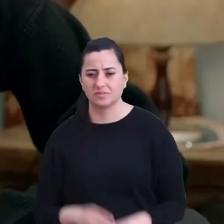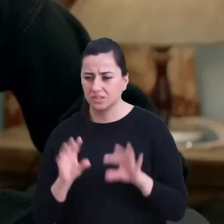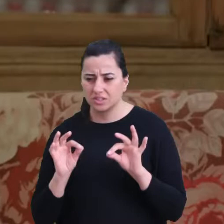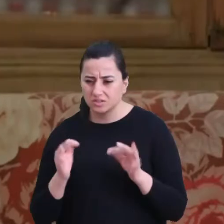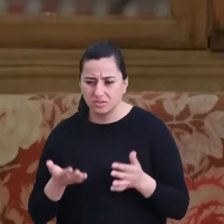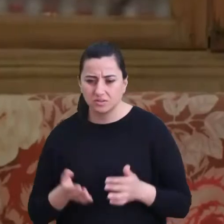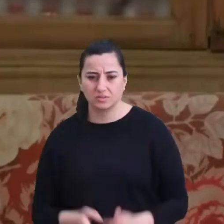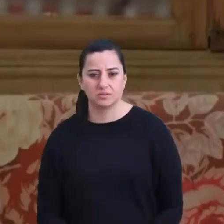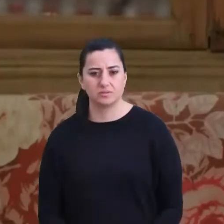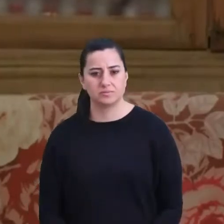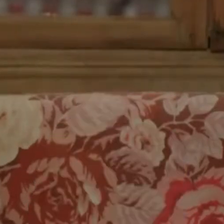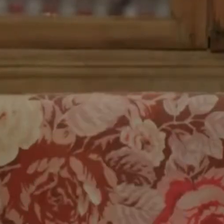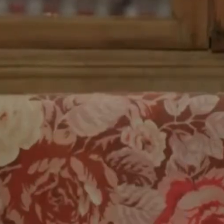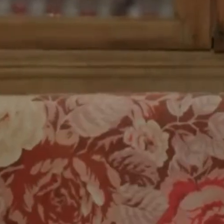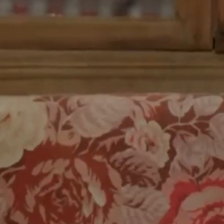İnce işler.